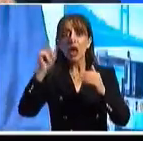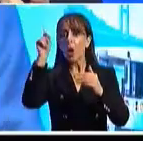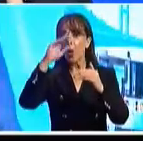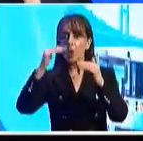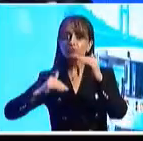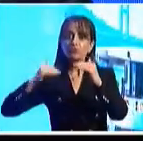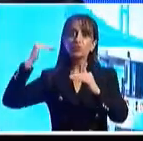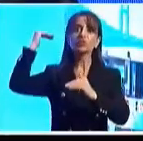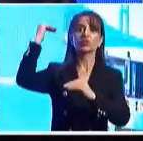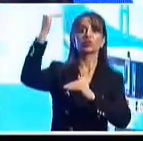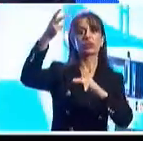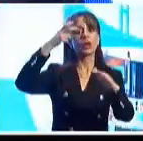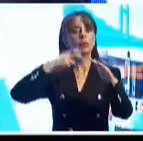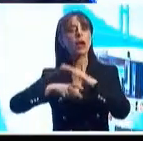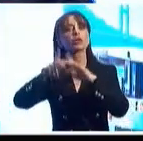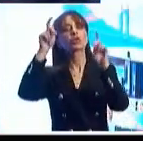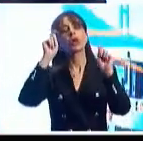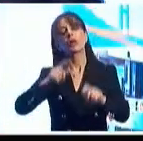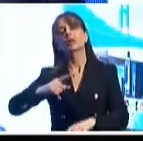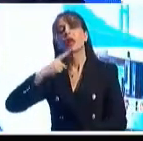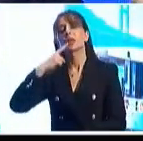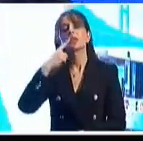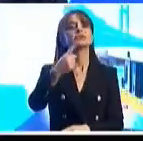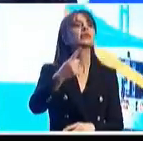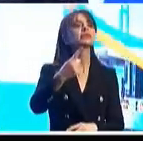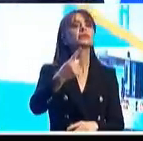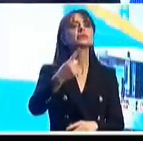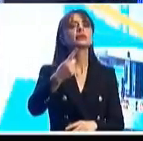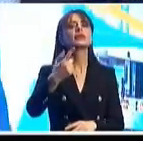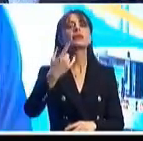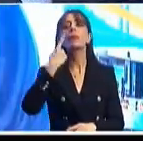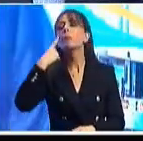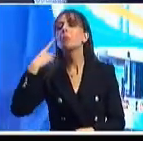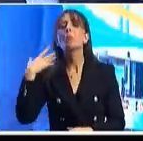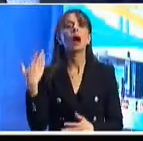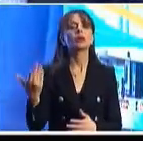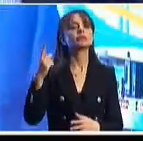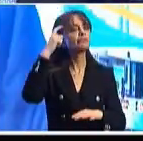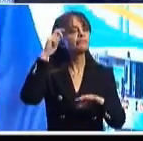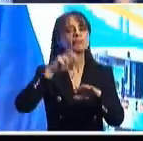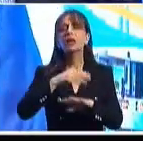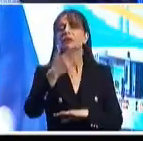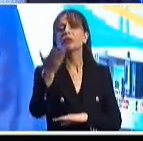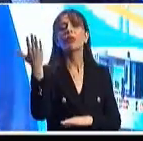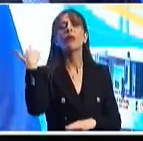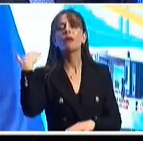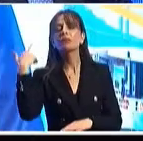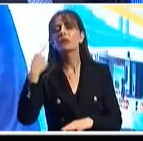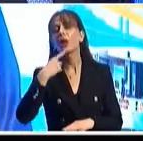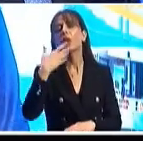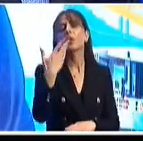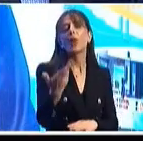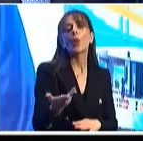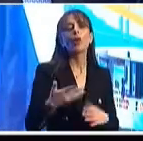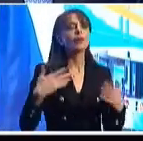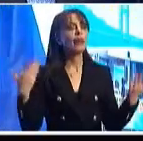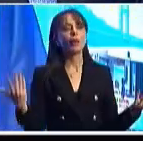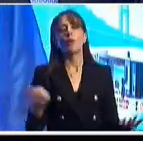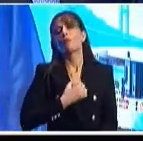metro yapacağız dediklerini şöyle geriye dönüp baktığınızda hatırlarsınız. Ama maalesef her işte olduğu gibi burada